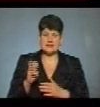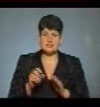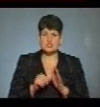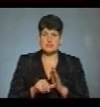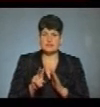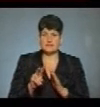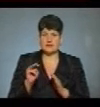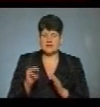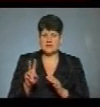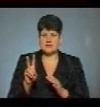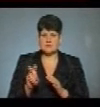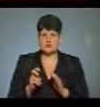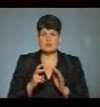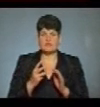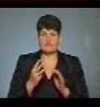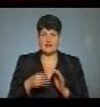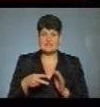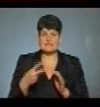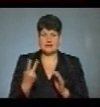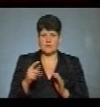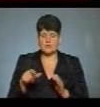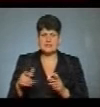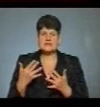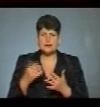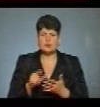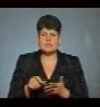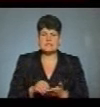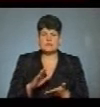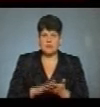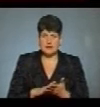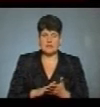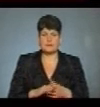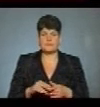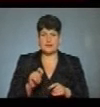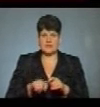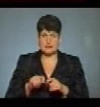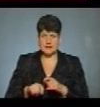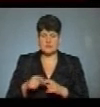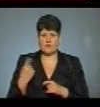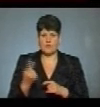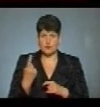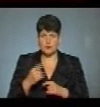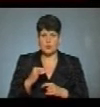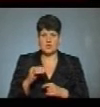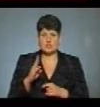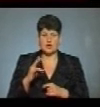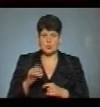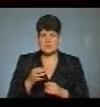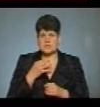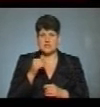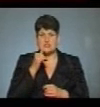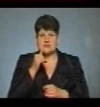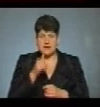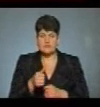362 723 особи. Скільки осіб зареєструвалося для проходження тестування в області, Юрій Шенюк повідомить завтра.